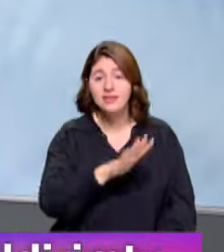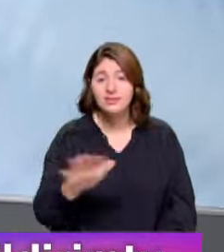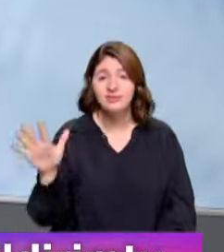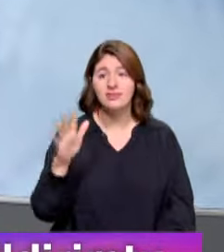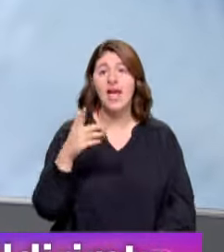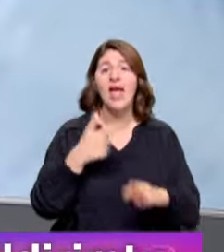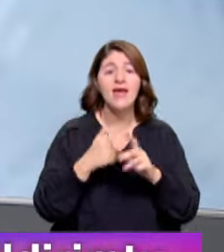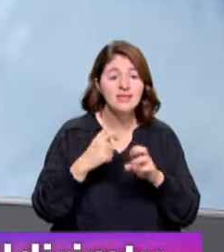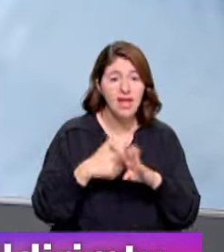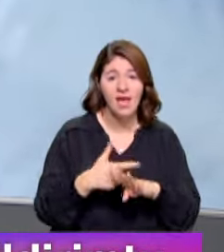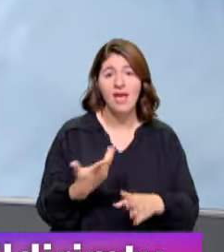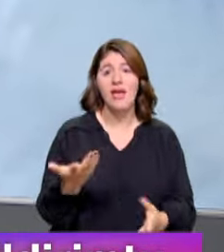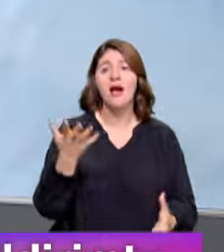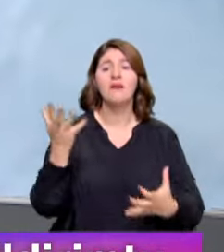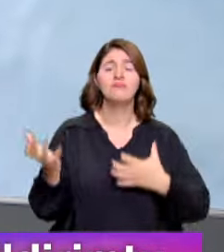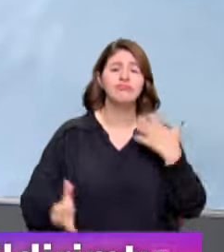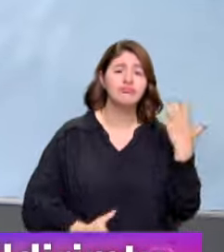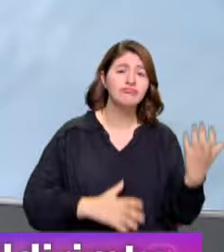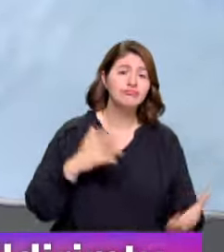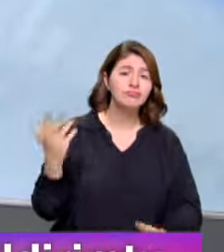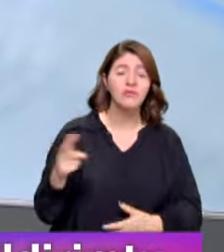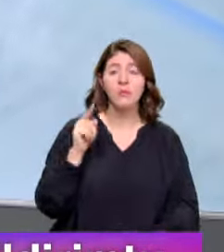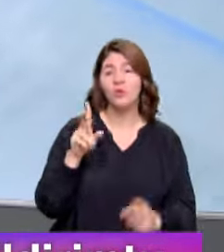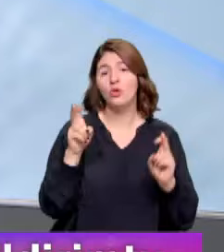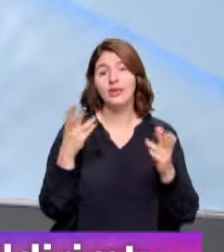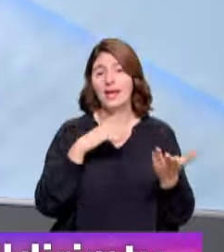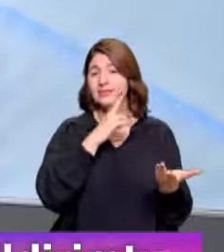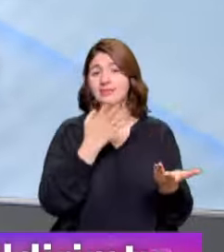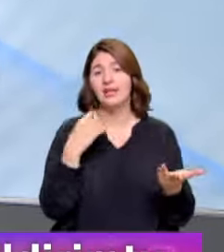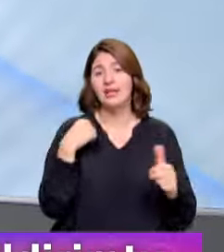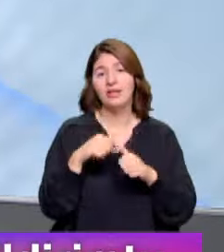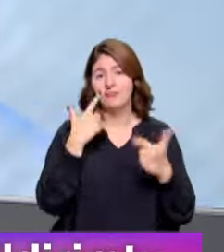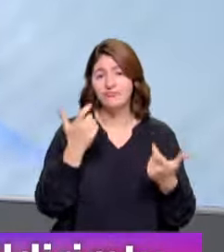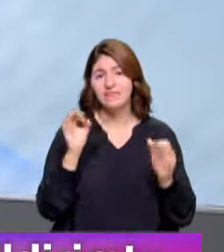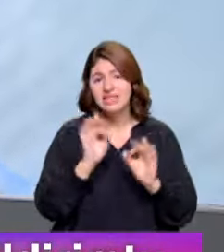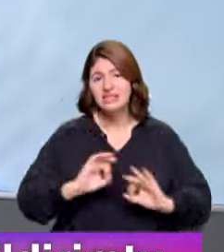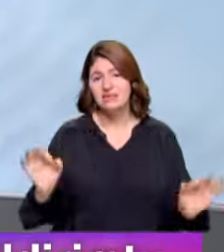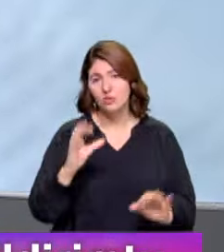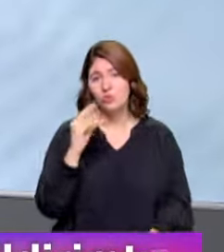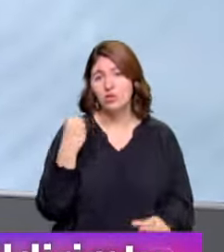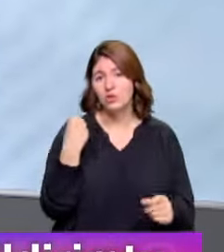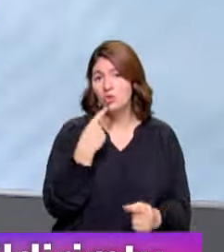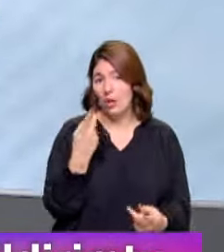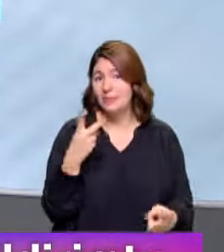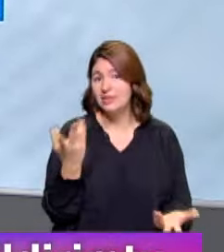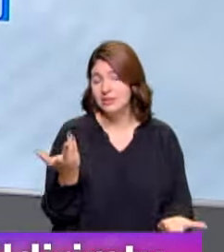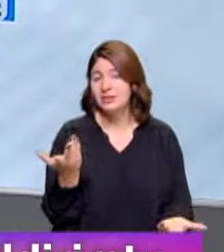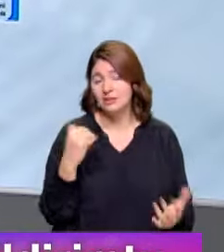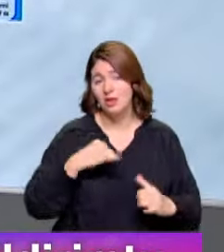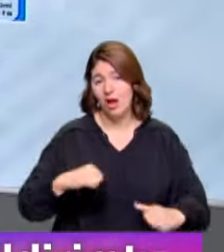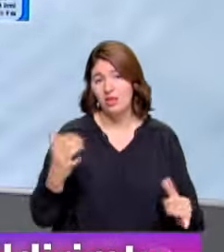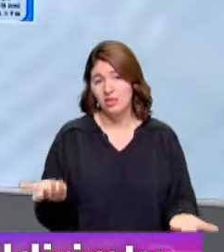tarafta, Ege'de yangınlar söz konusu. Ve bu konuda ne yazık ki yine önlem alınmadığını yeterince söyleyebiliriz